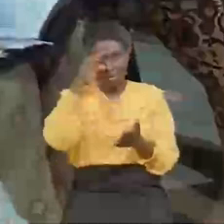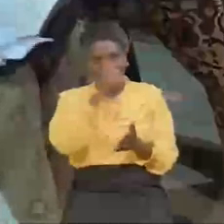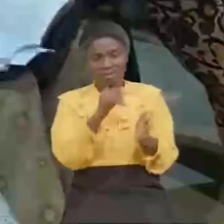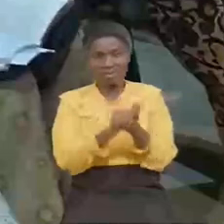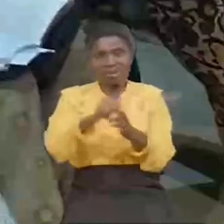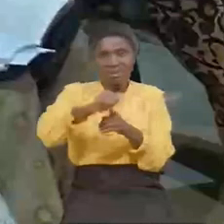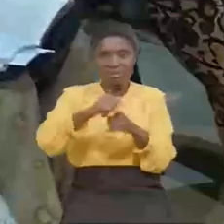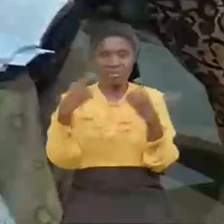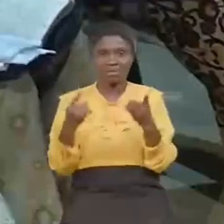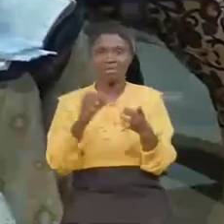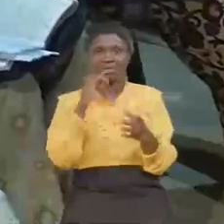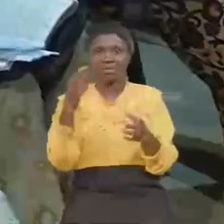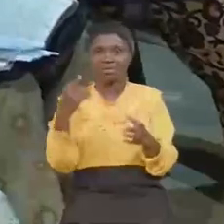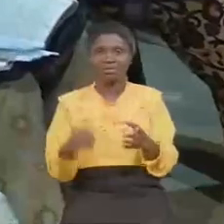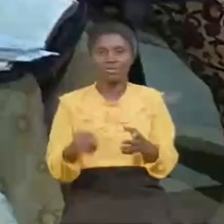dites-moi,